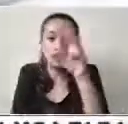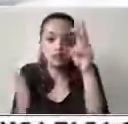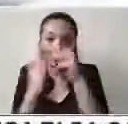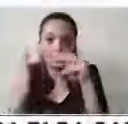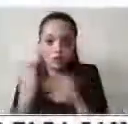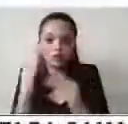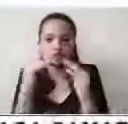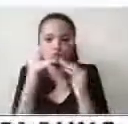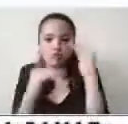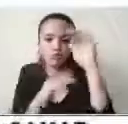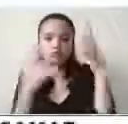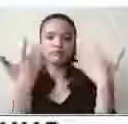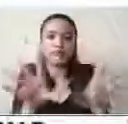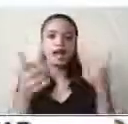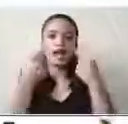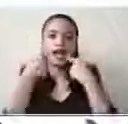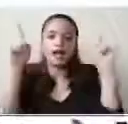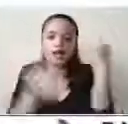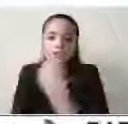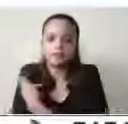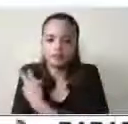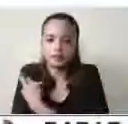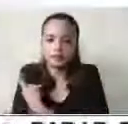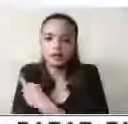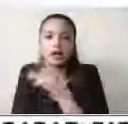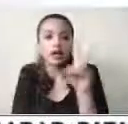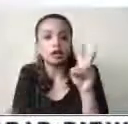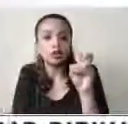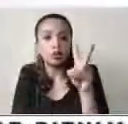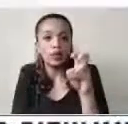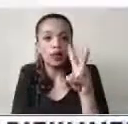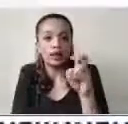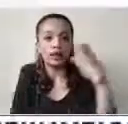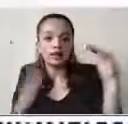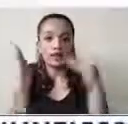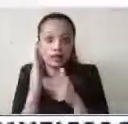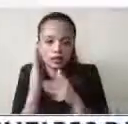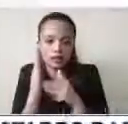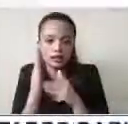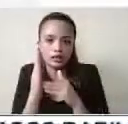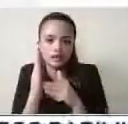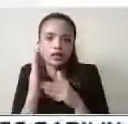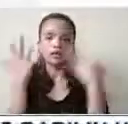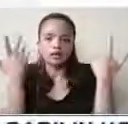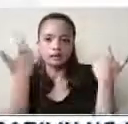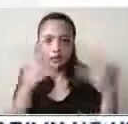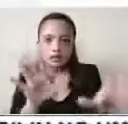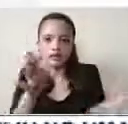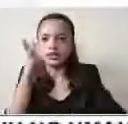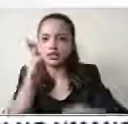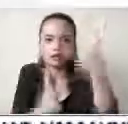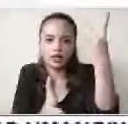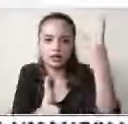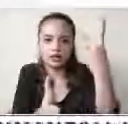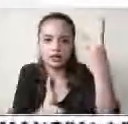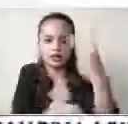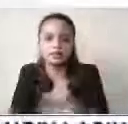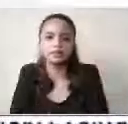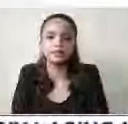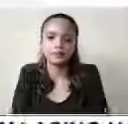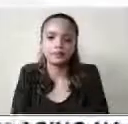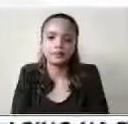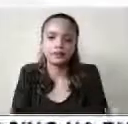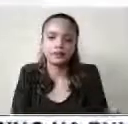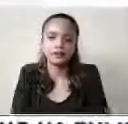pang senior citizen na magpabakuna na kontra COVID-19. But even then, I still would like to say na huwag po